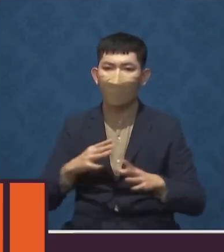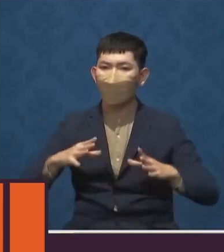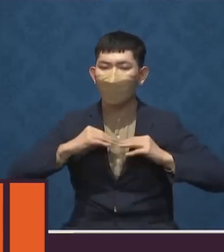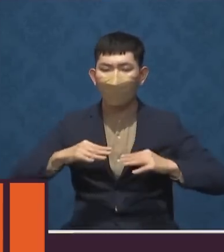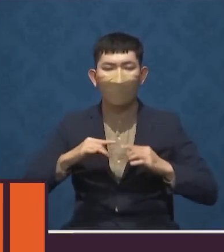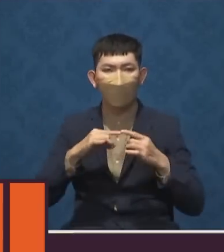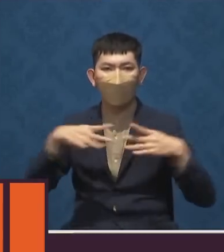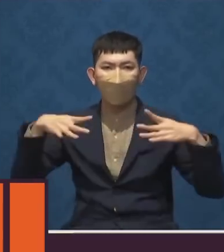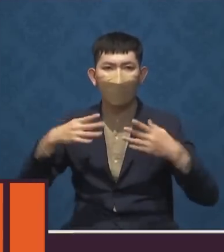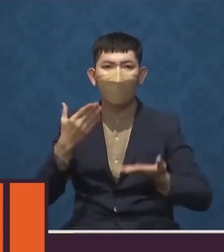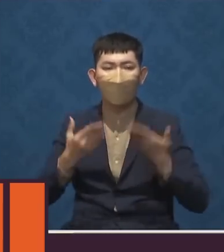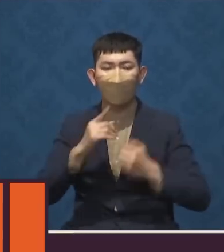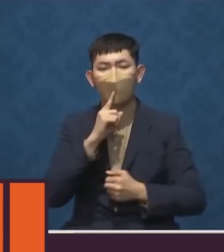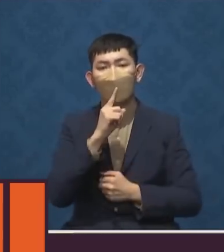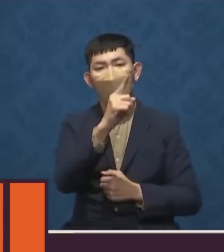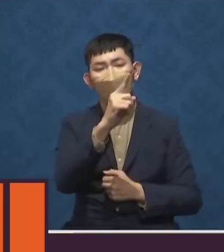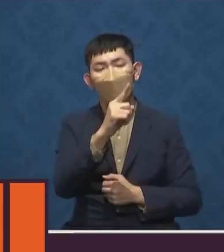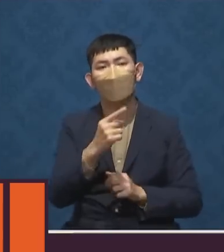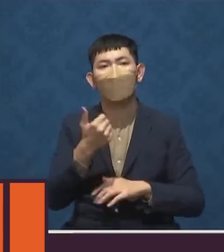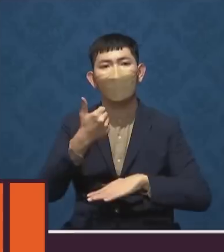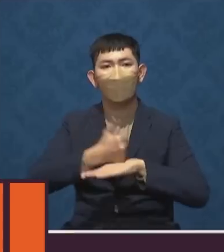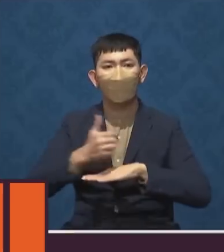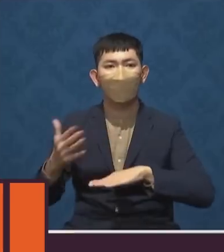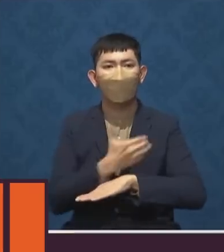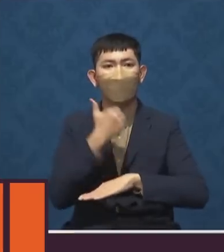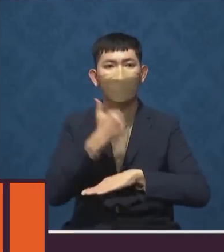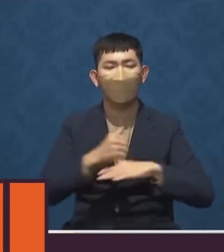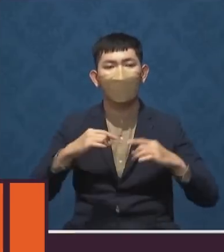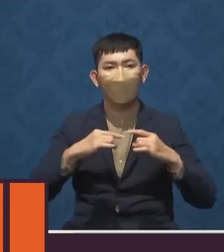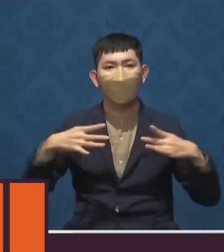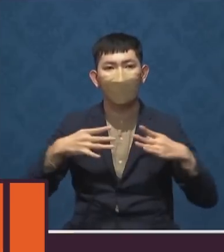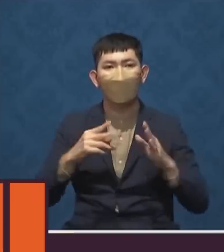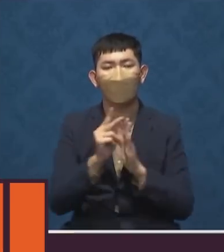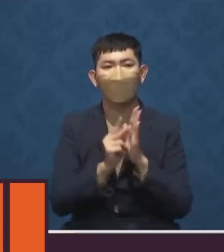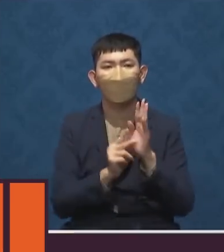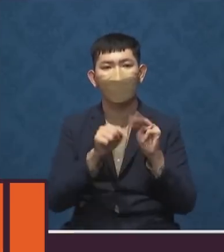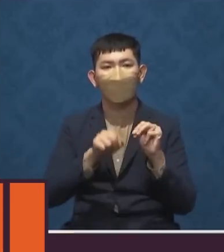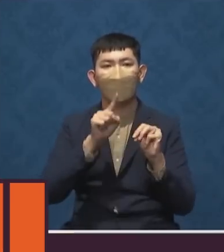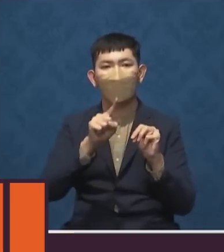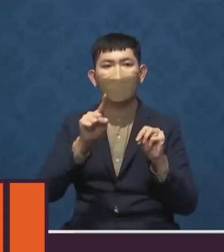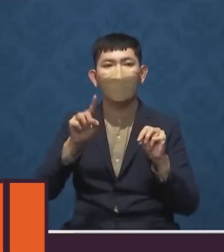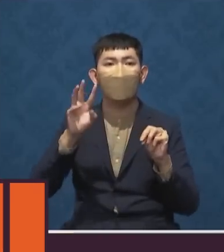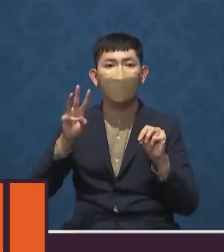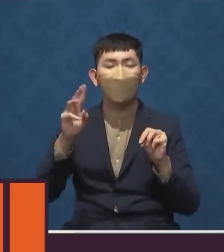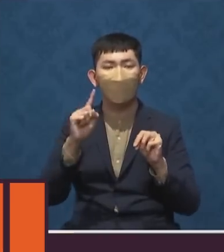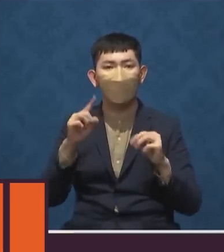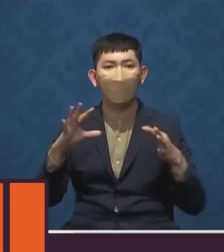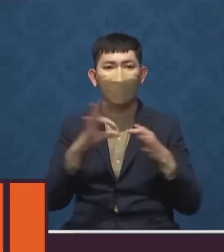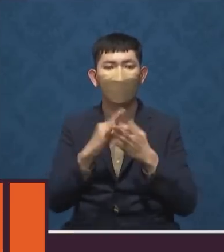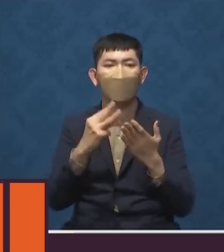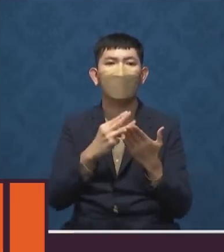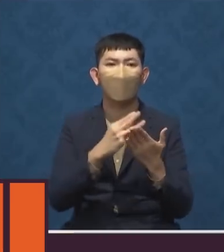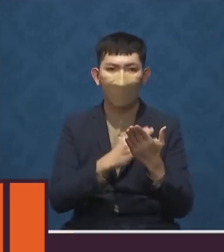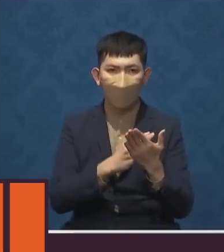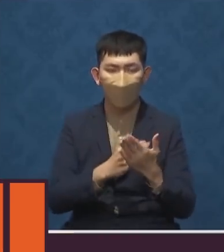านหรอกา การฝองรองครัแ่ Claireตขาวหนาพักกเมืฝายคารด้มากfrom 116จากงานเซวนาทางวชากัน